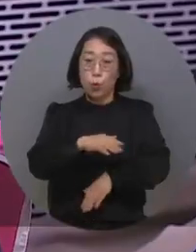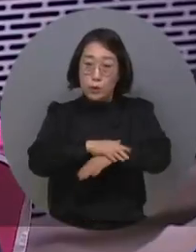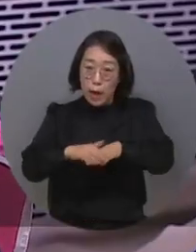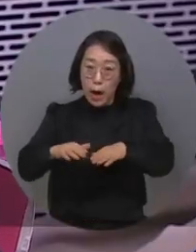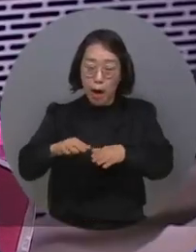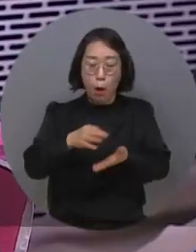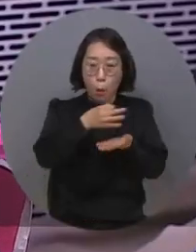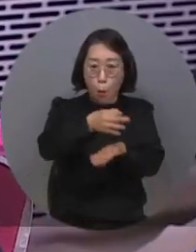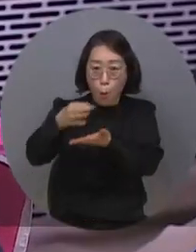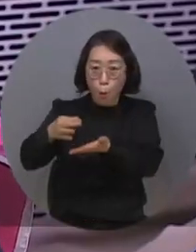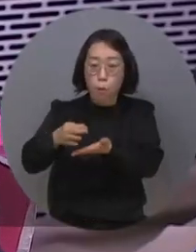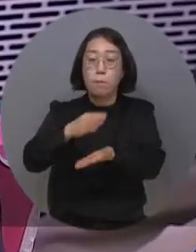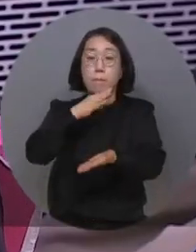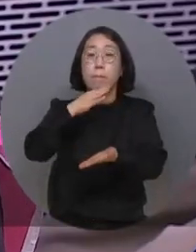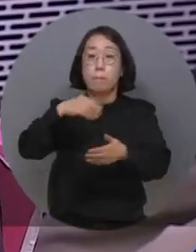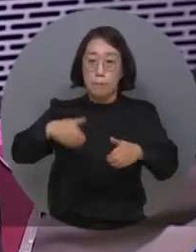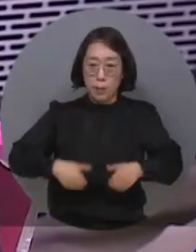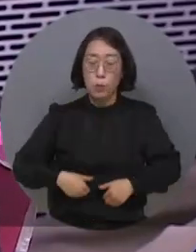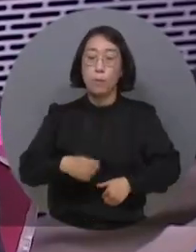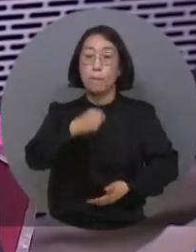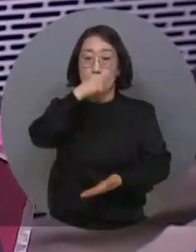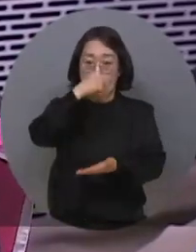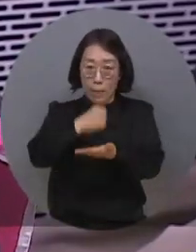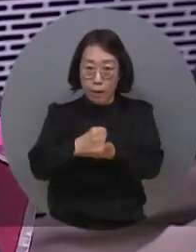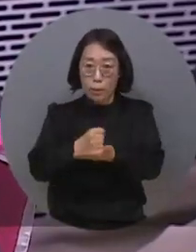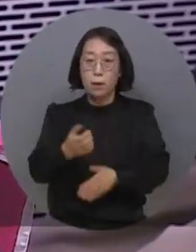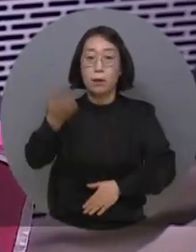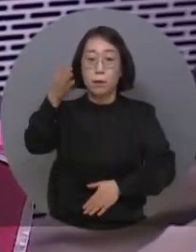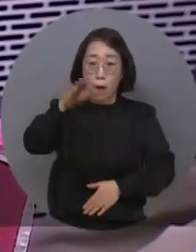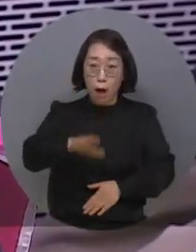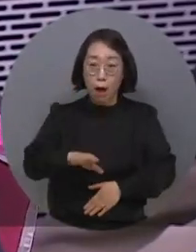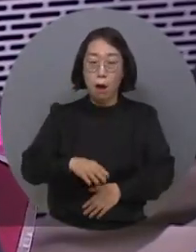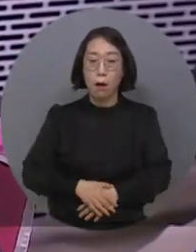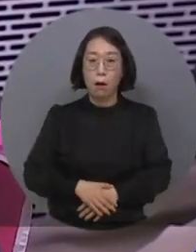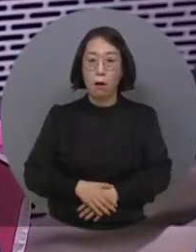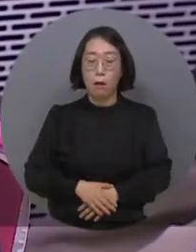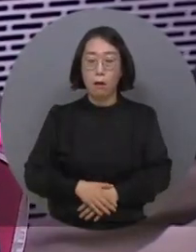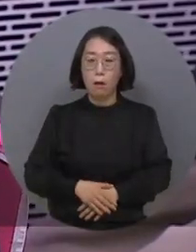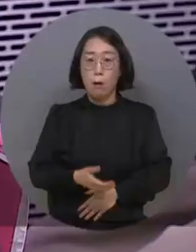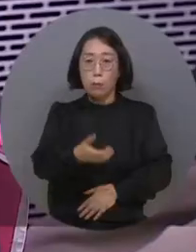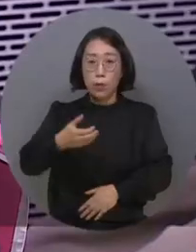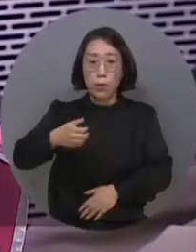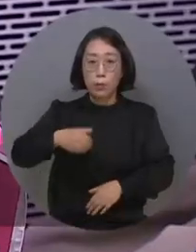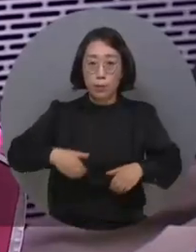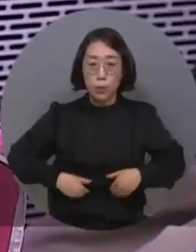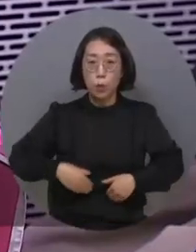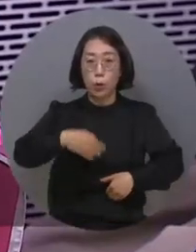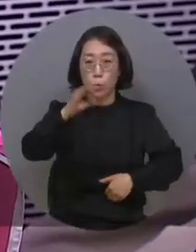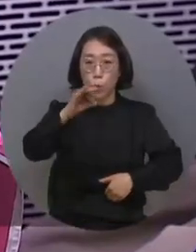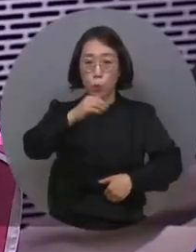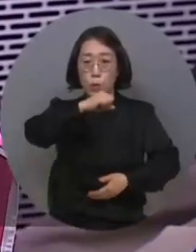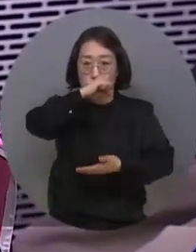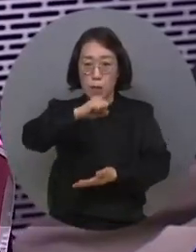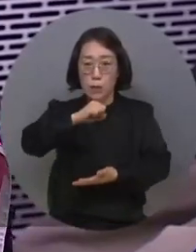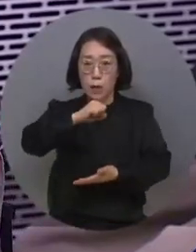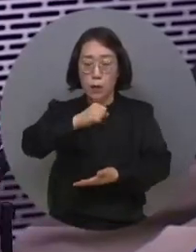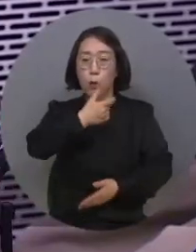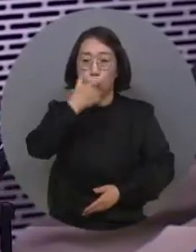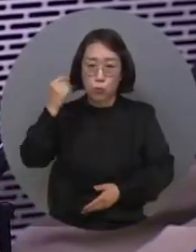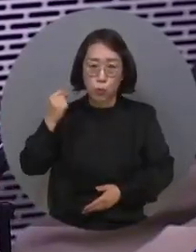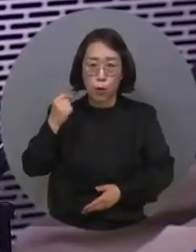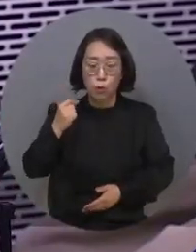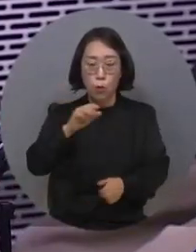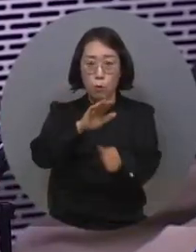집행돼야 됩니다. 동의합니다. 그런데 예산을 확보하지 않고 필요한